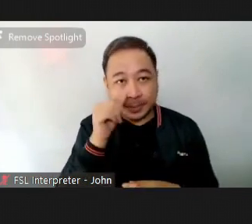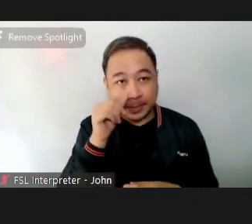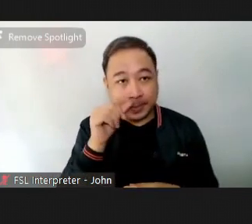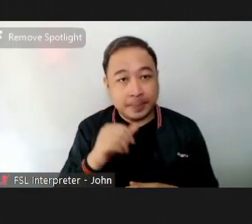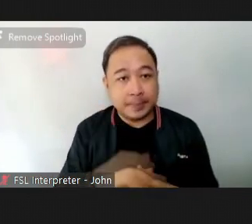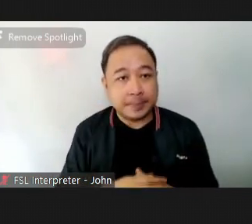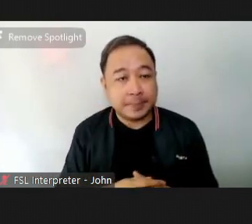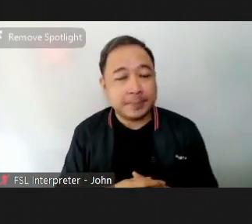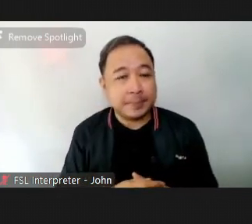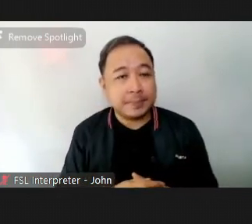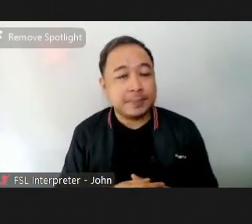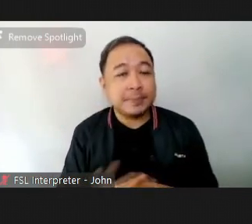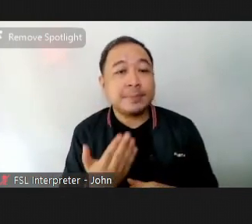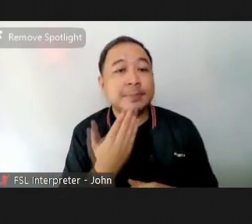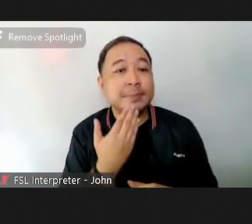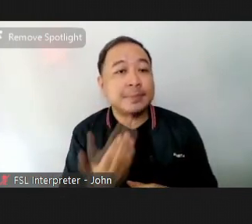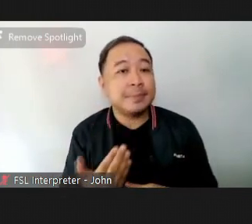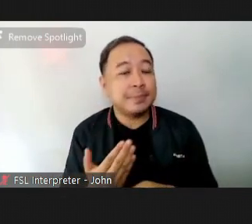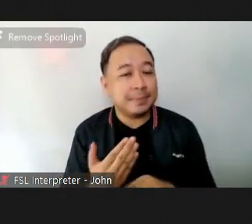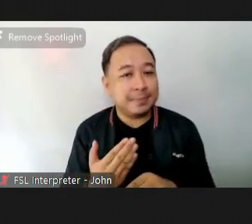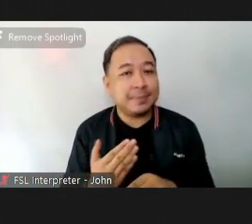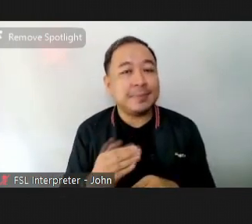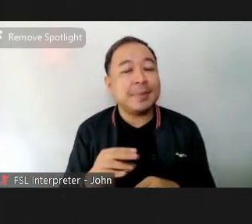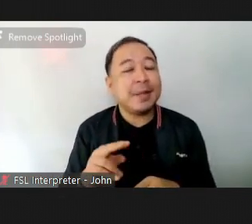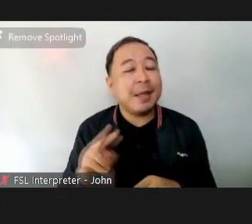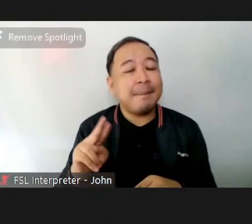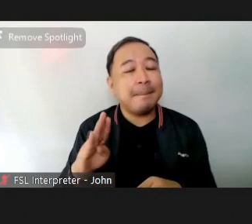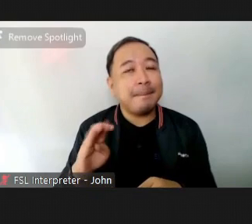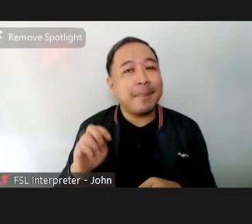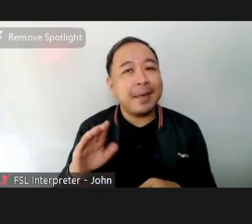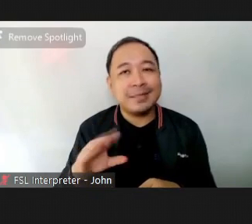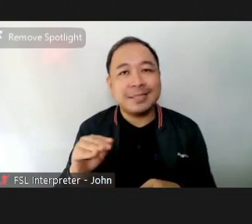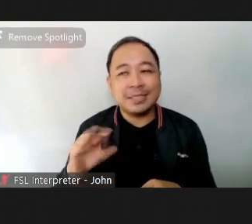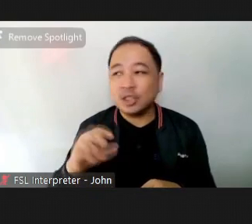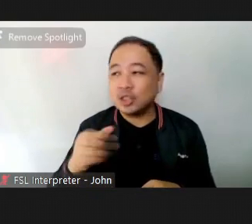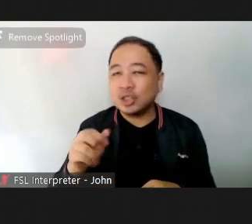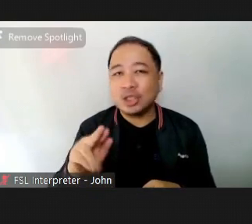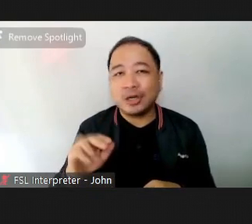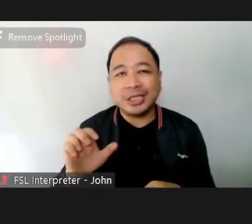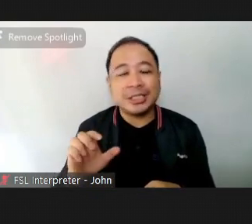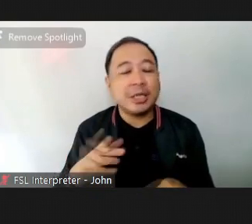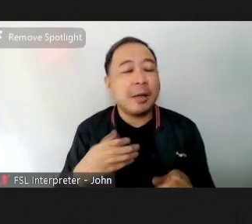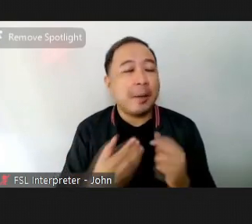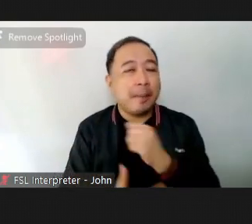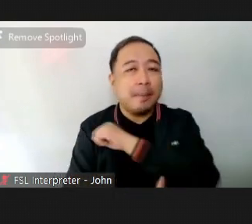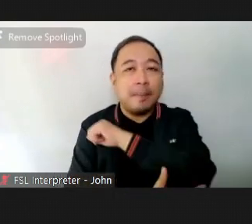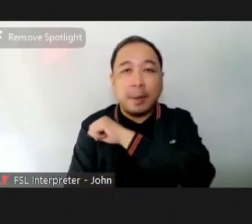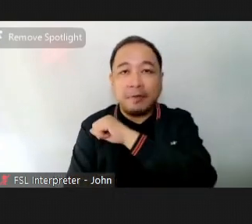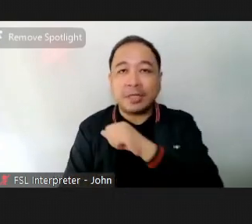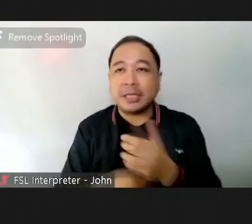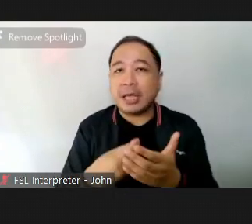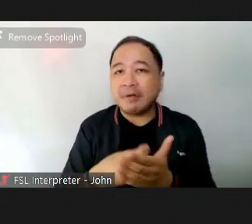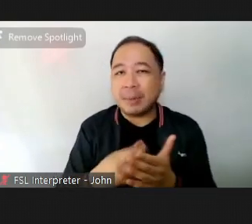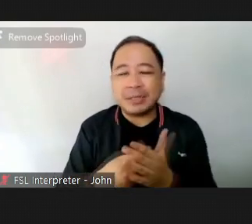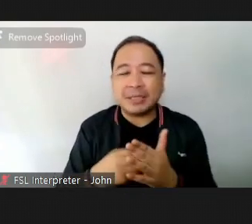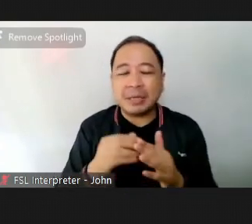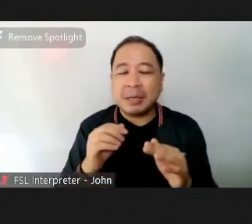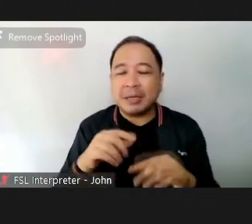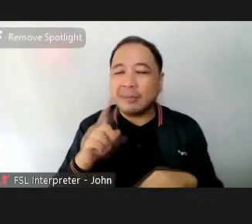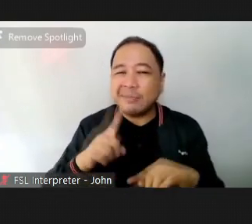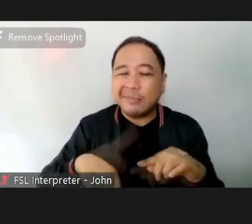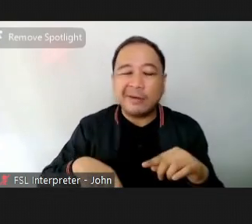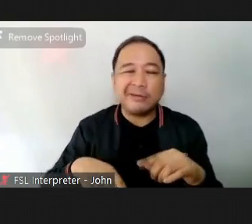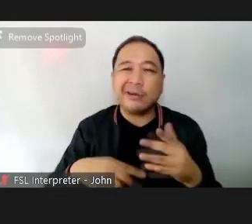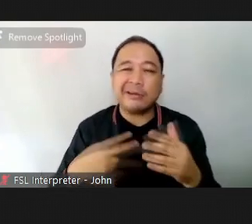Maraming salamat kasamang Wins and Charisse. Poverty and financial incapacity ang ilan sa mga